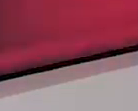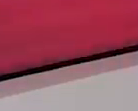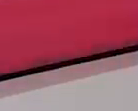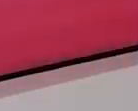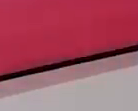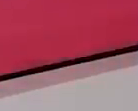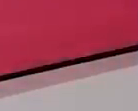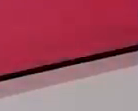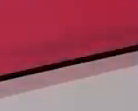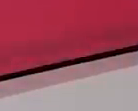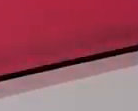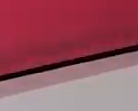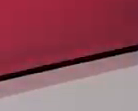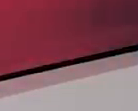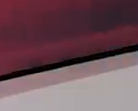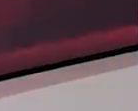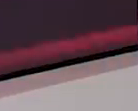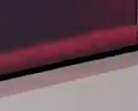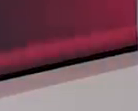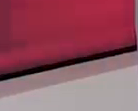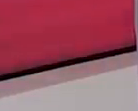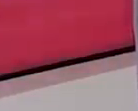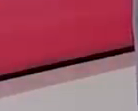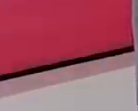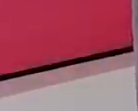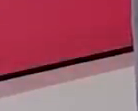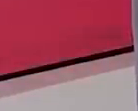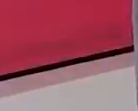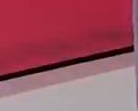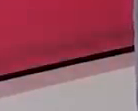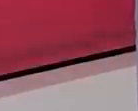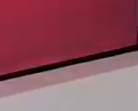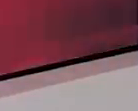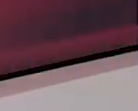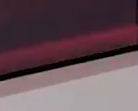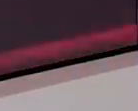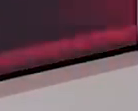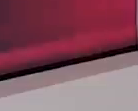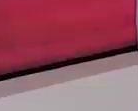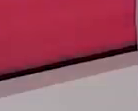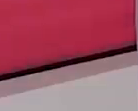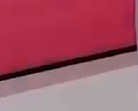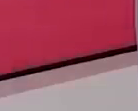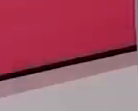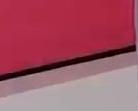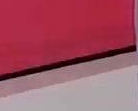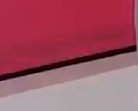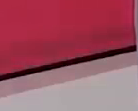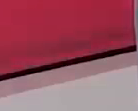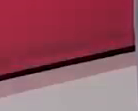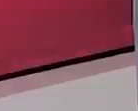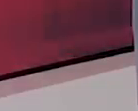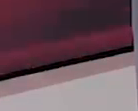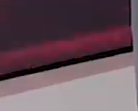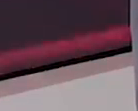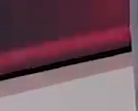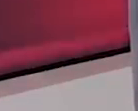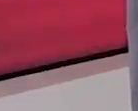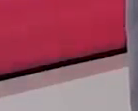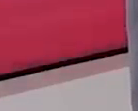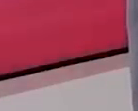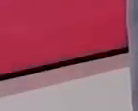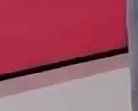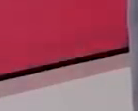ma mga balita magsubscribe integrated YouTube mapuso abro subo